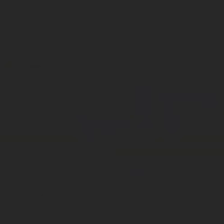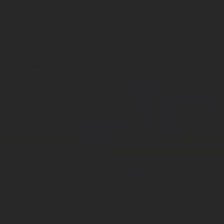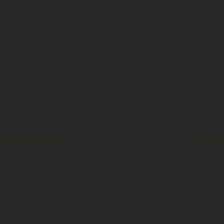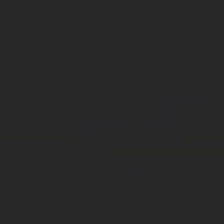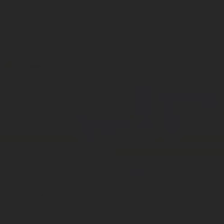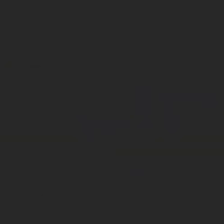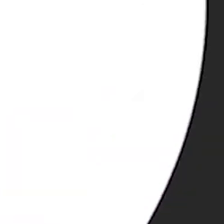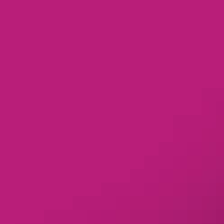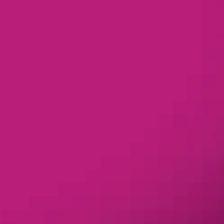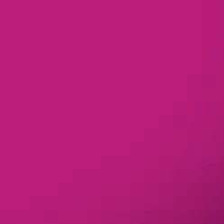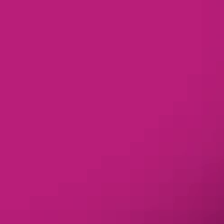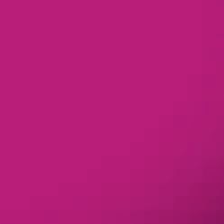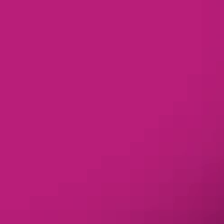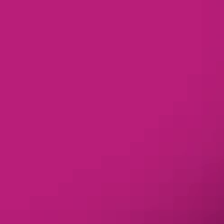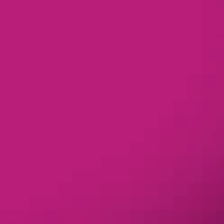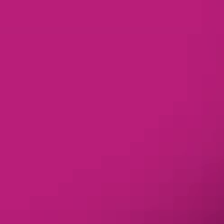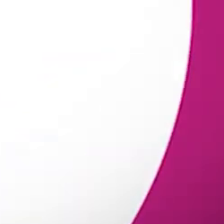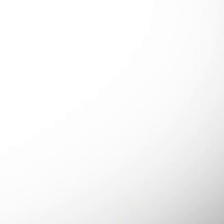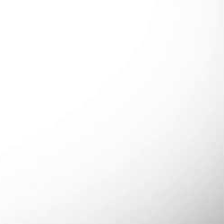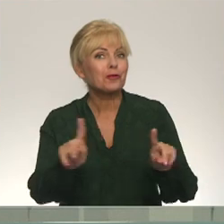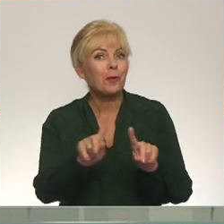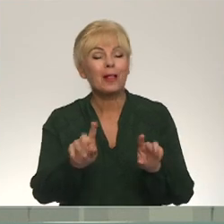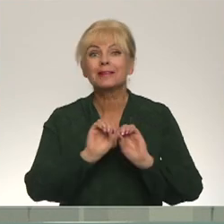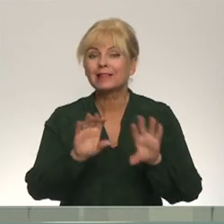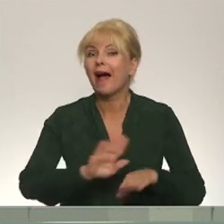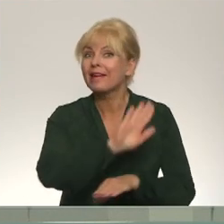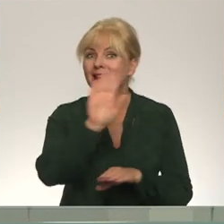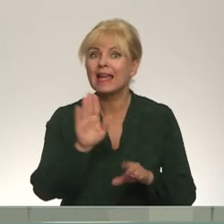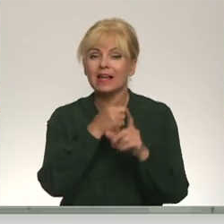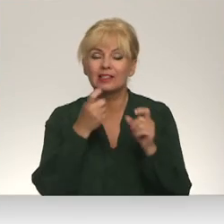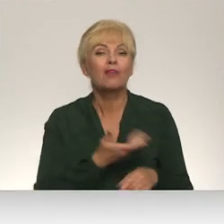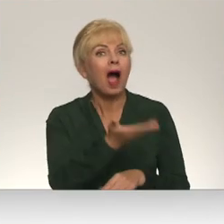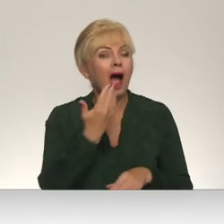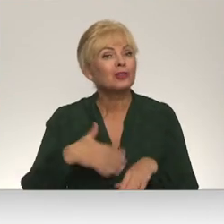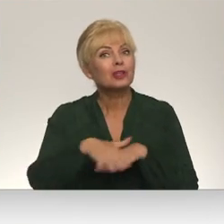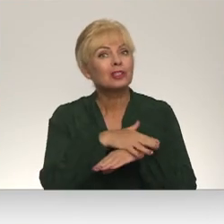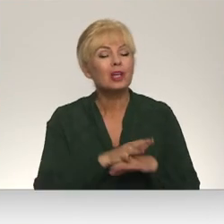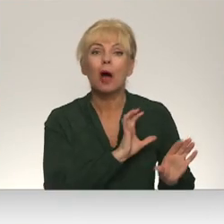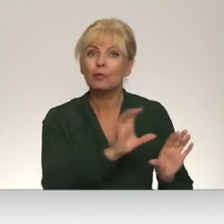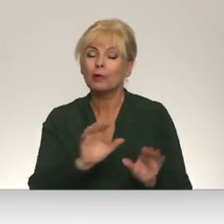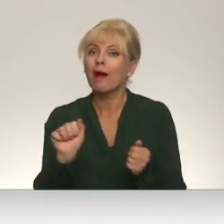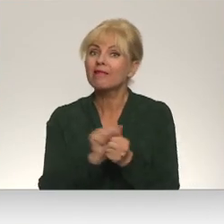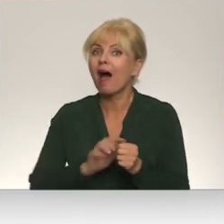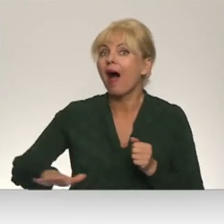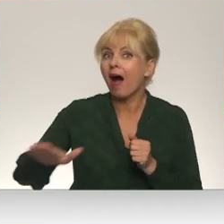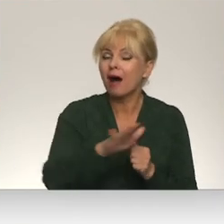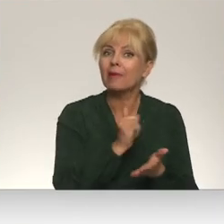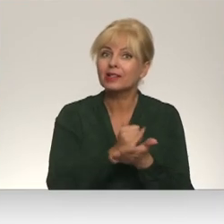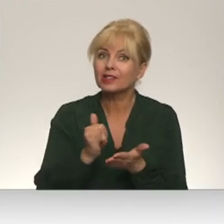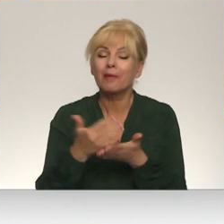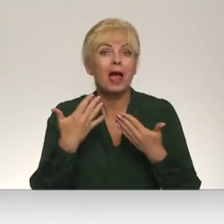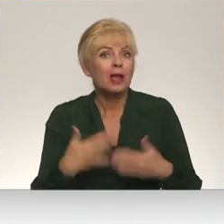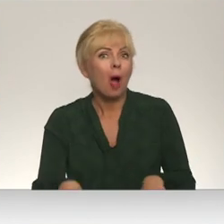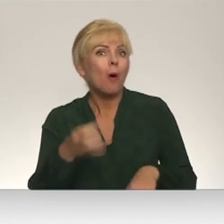Re, viss ēters ir te! Aicinot sabiedrību rūpēties par vides sakopšanu, jau 15.